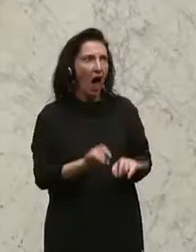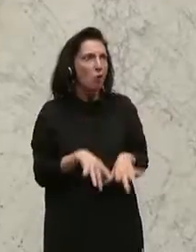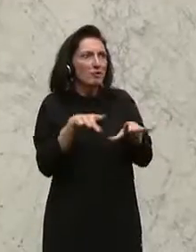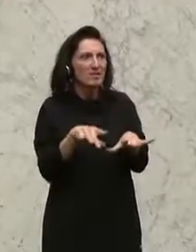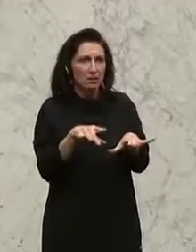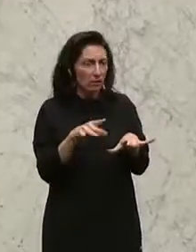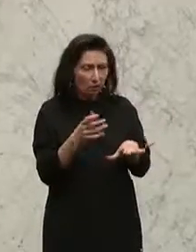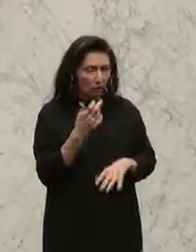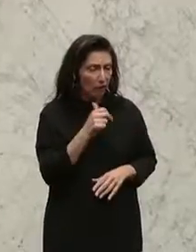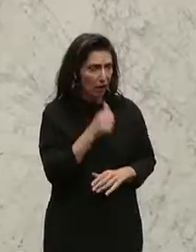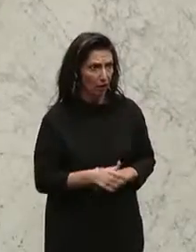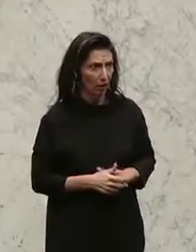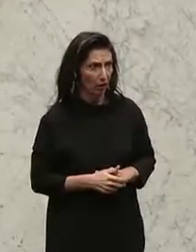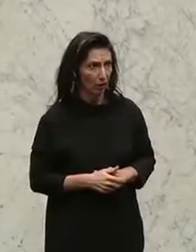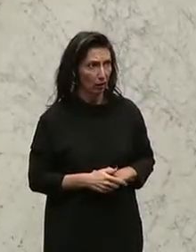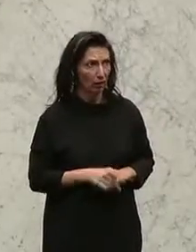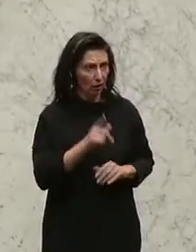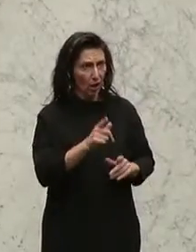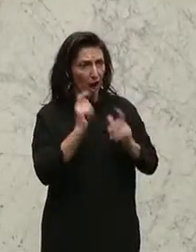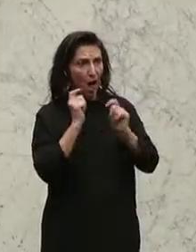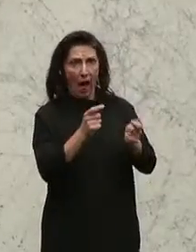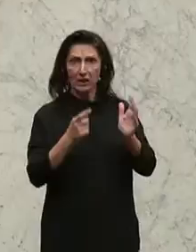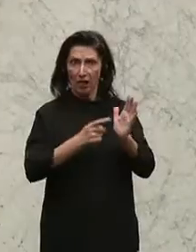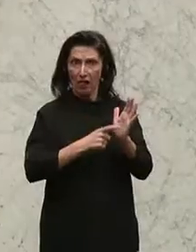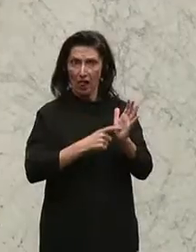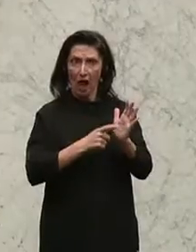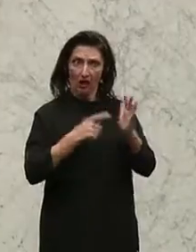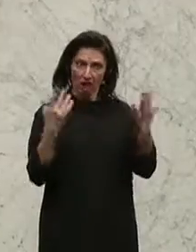genau nicht wollen. Denn was hier im Antrag verlangt wird, heißt es,